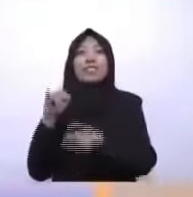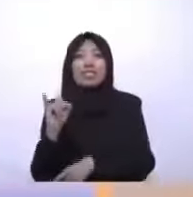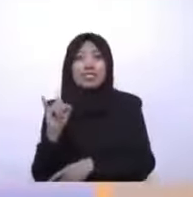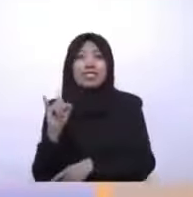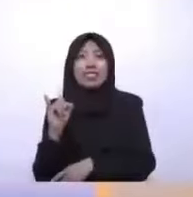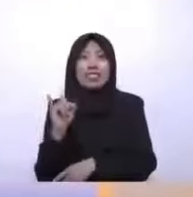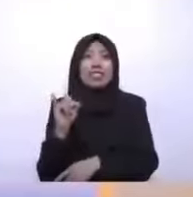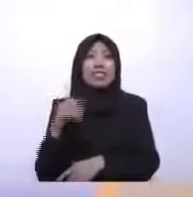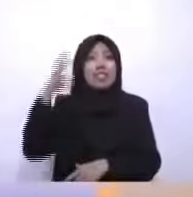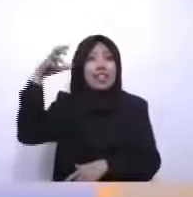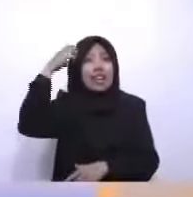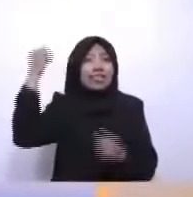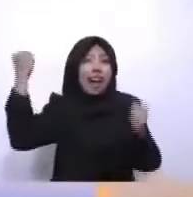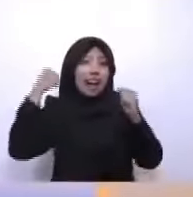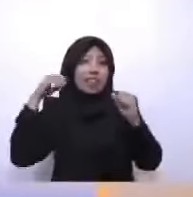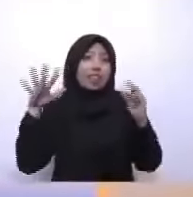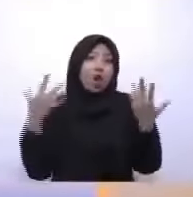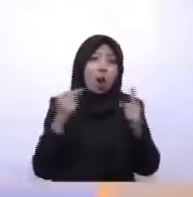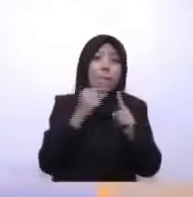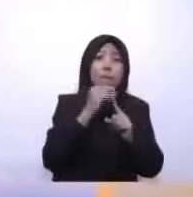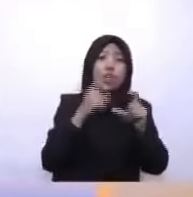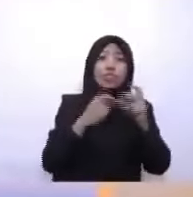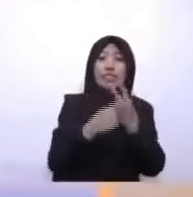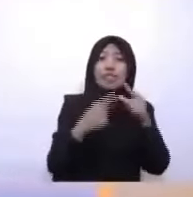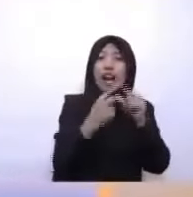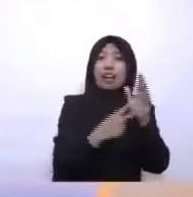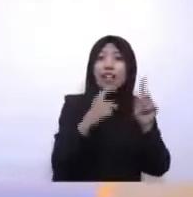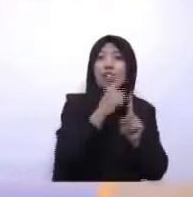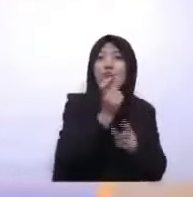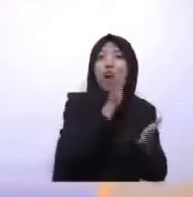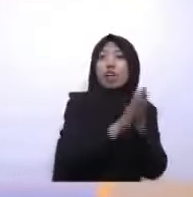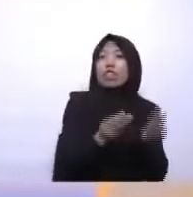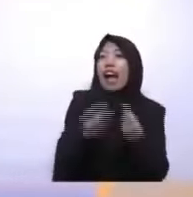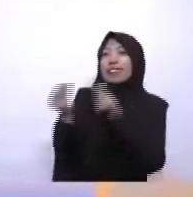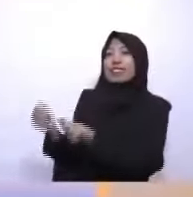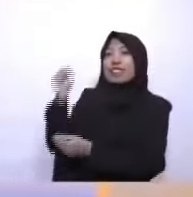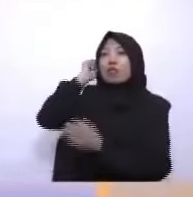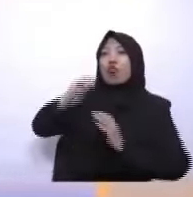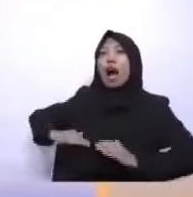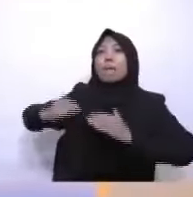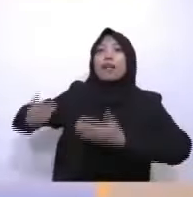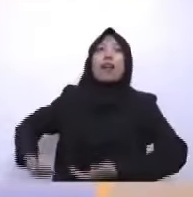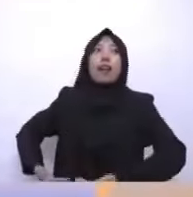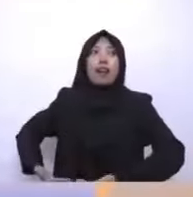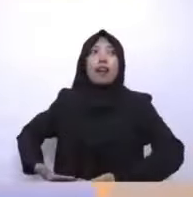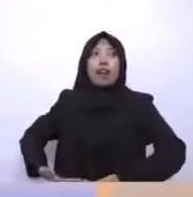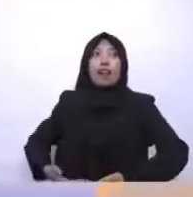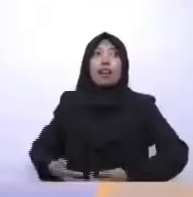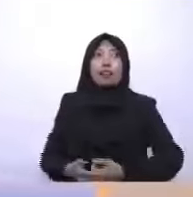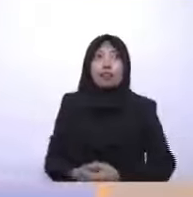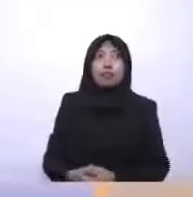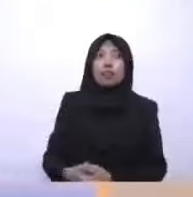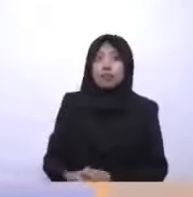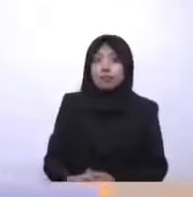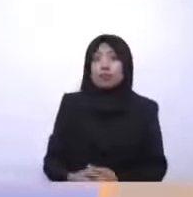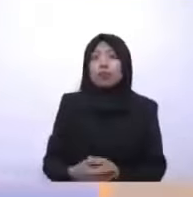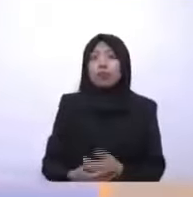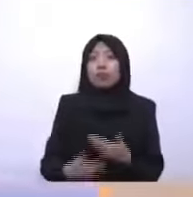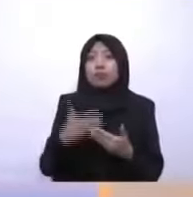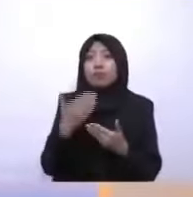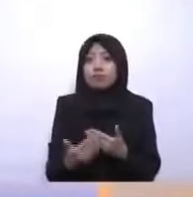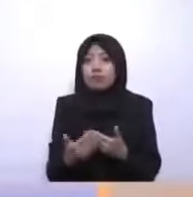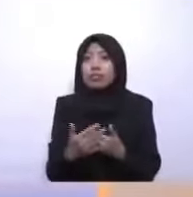posyandu terdekat memberikan gizi tersebut. Ini sudah kami lakukan di Kabupaten Sumedang. Selama